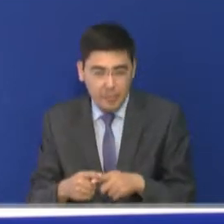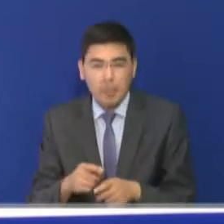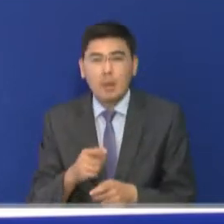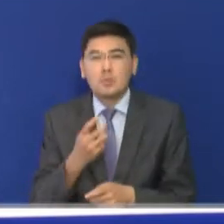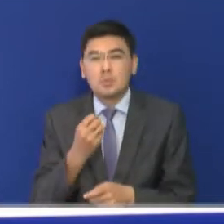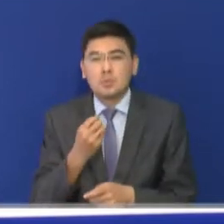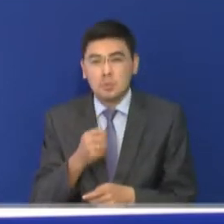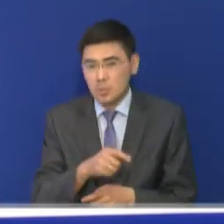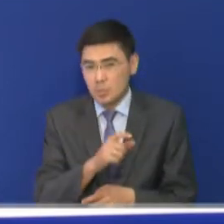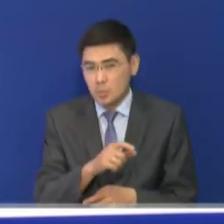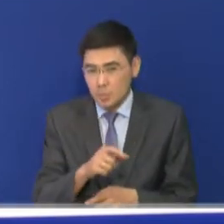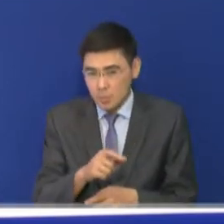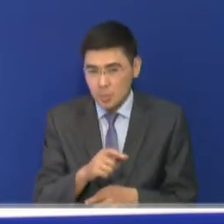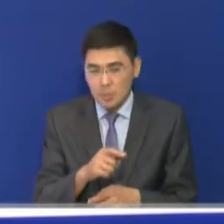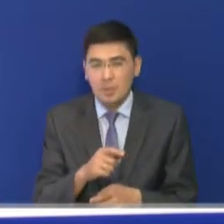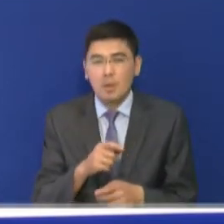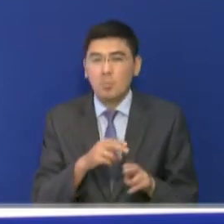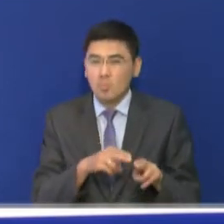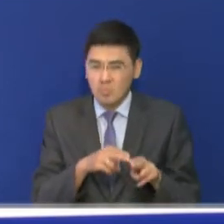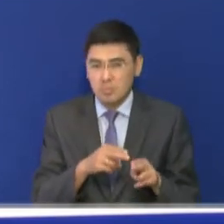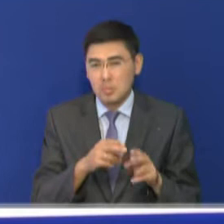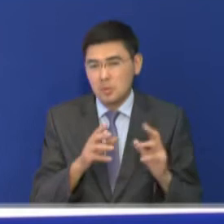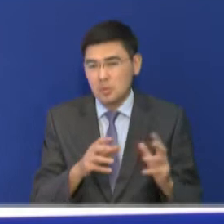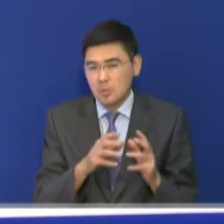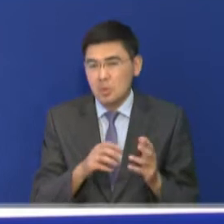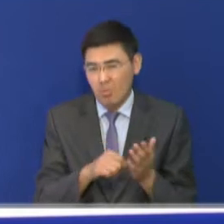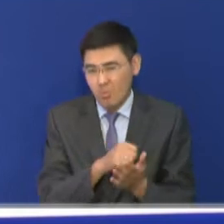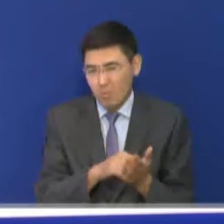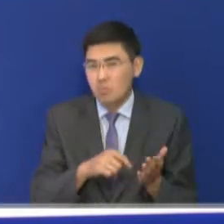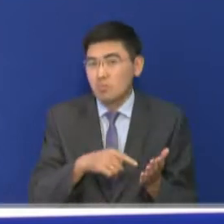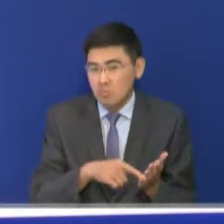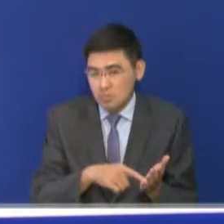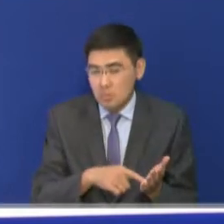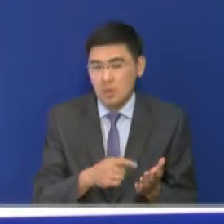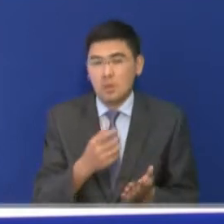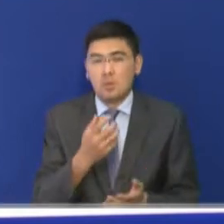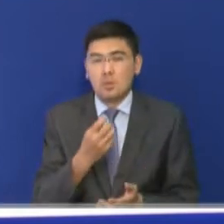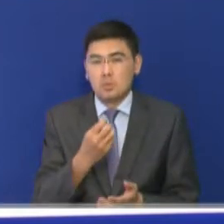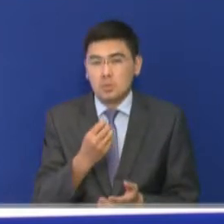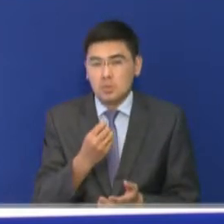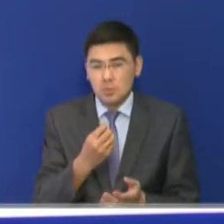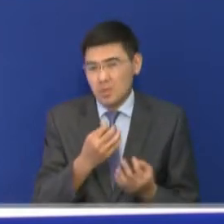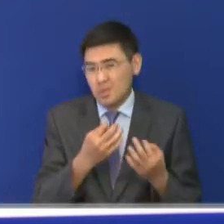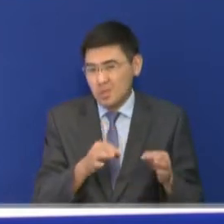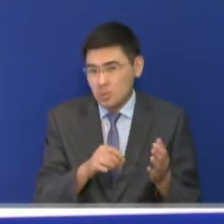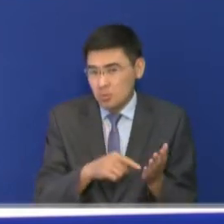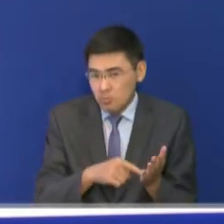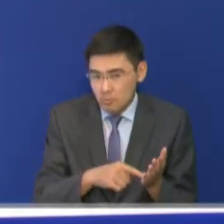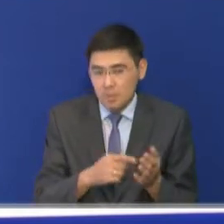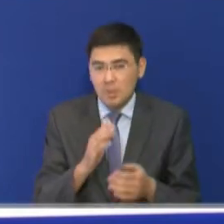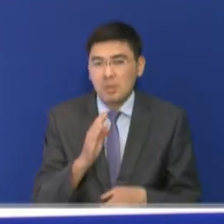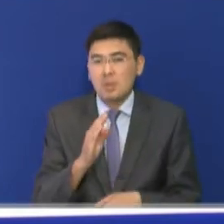куәліктер, азаматтық және қызметтік қару және оның патрондарын сатып алуға, сақтауға және алып жүруге рұқсаттар. Визалар